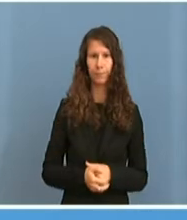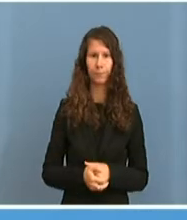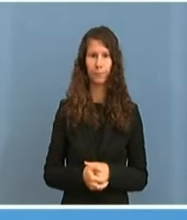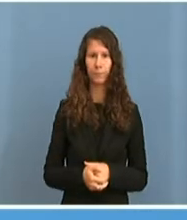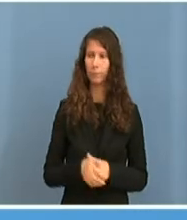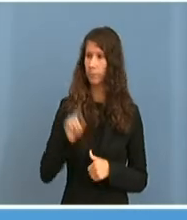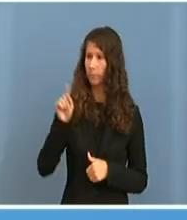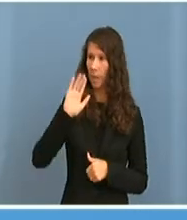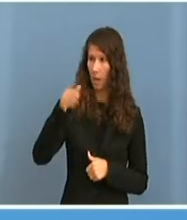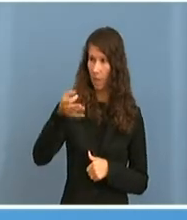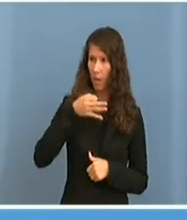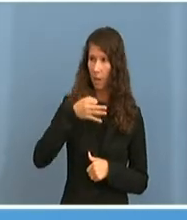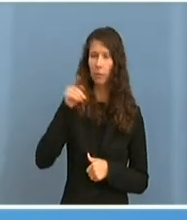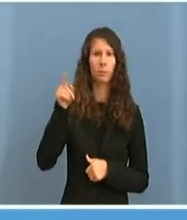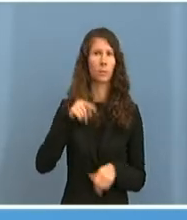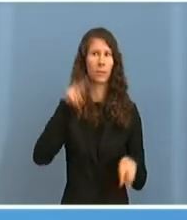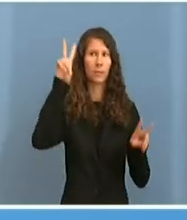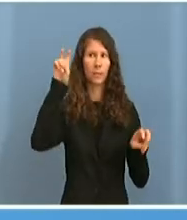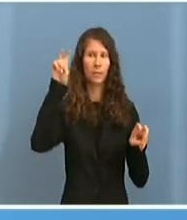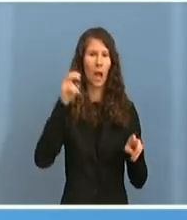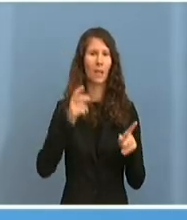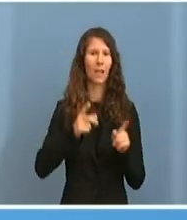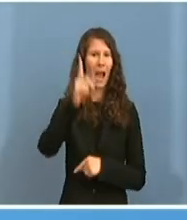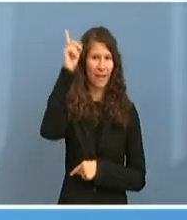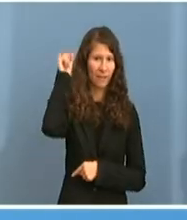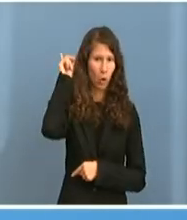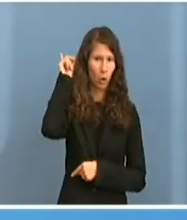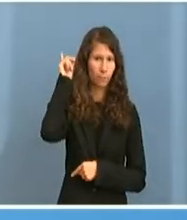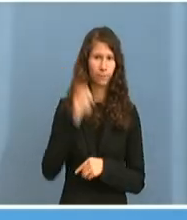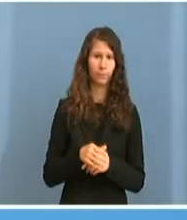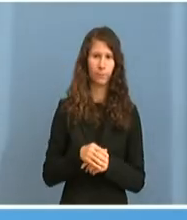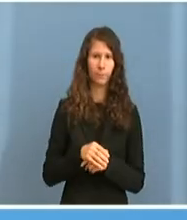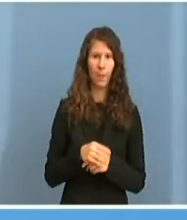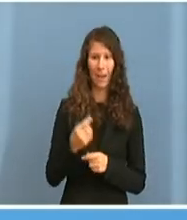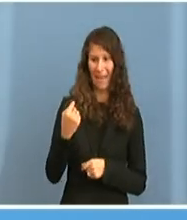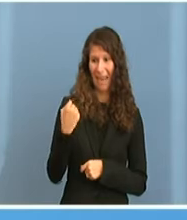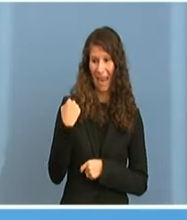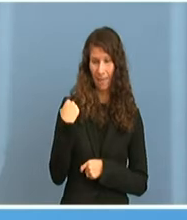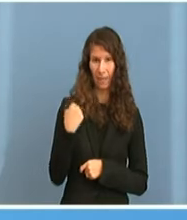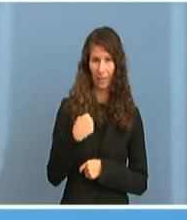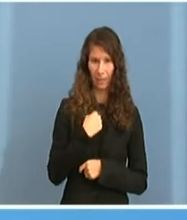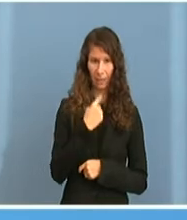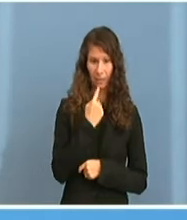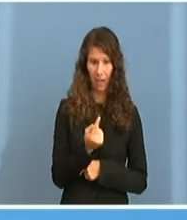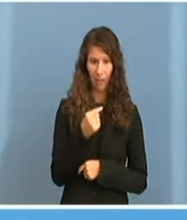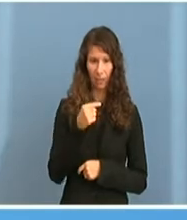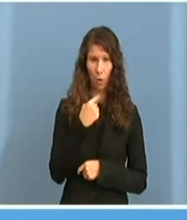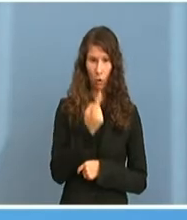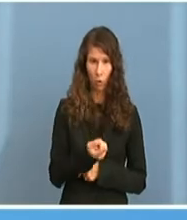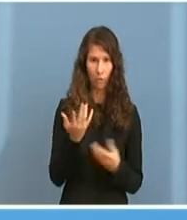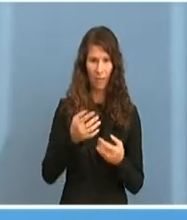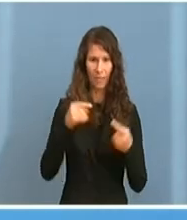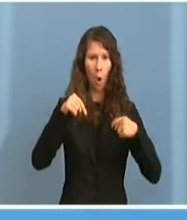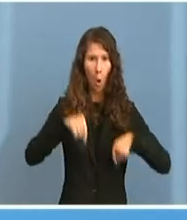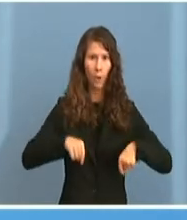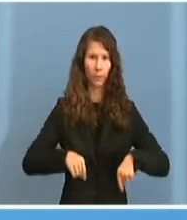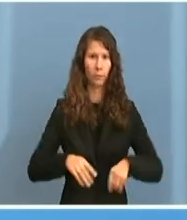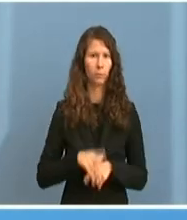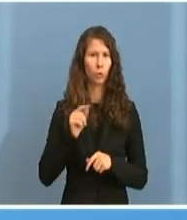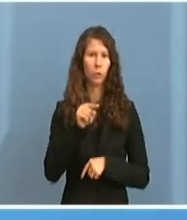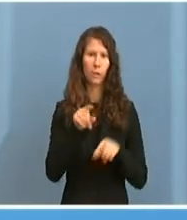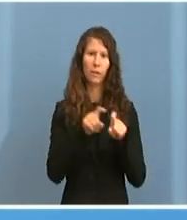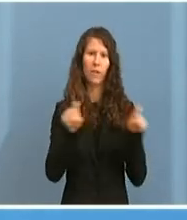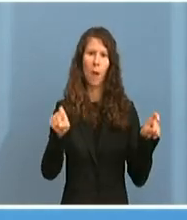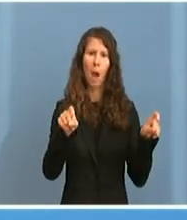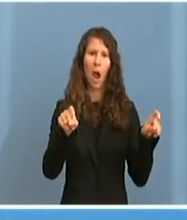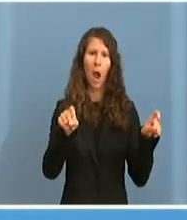ich kurz nachfragen? Sie zitieren jetzt eine Äußerung von vor einer Woche. Diese Äußerung, die ich meinte, kam von heute. Das Unternehmen sieht das offenbar anders